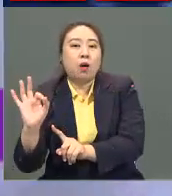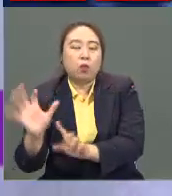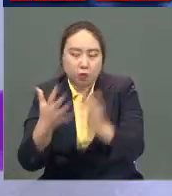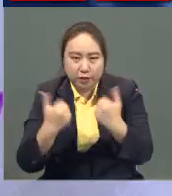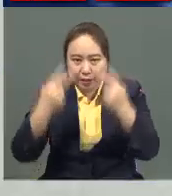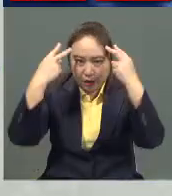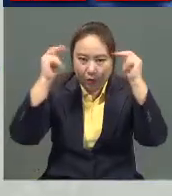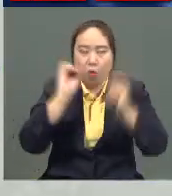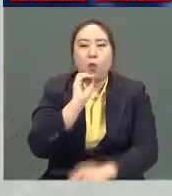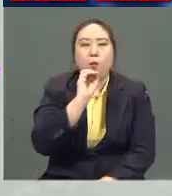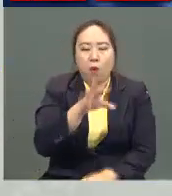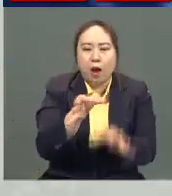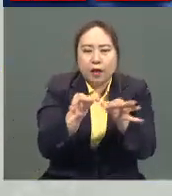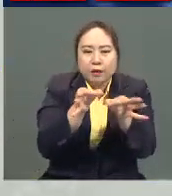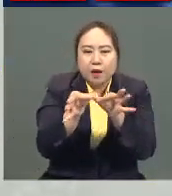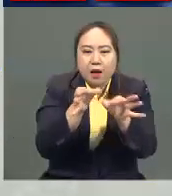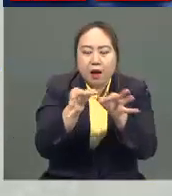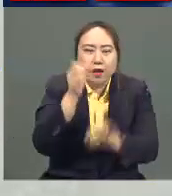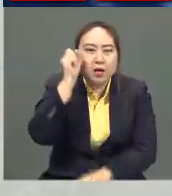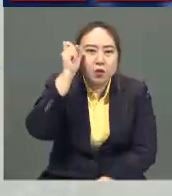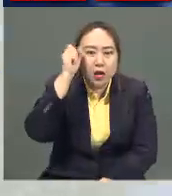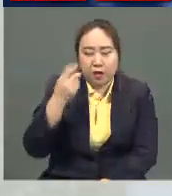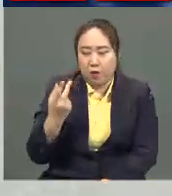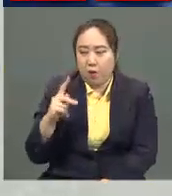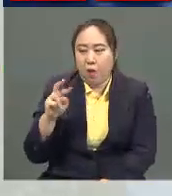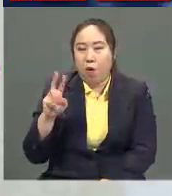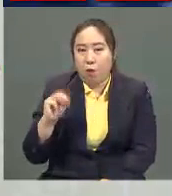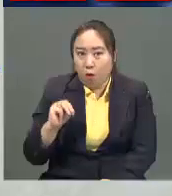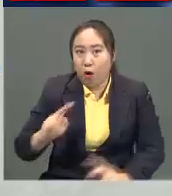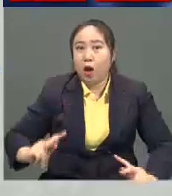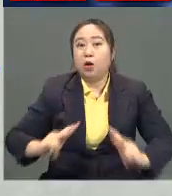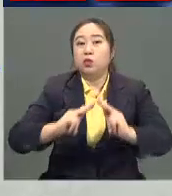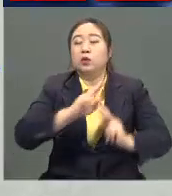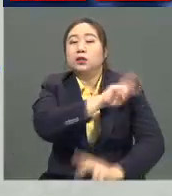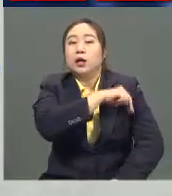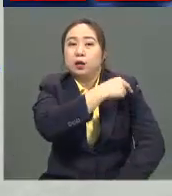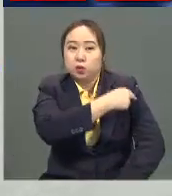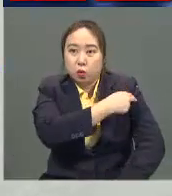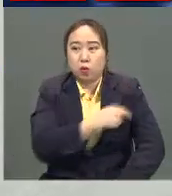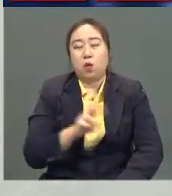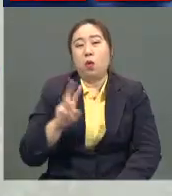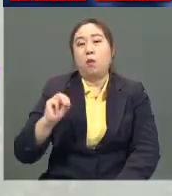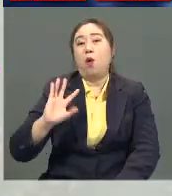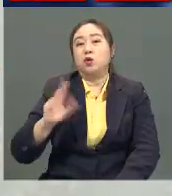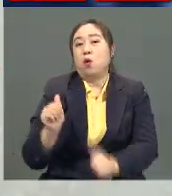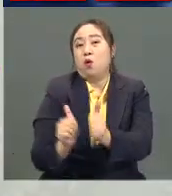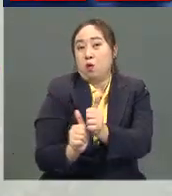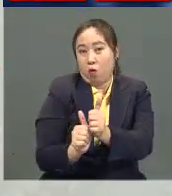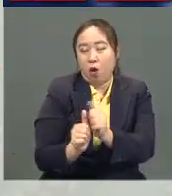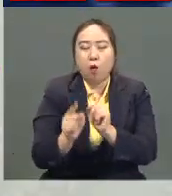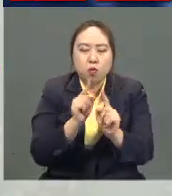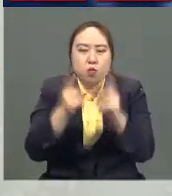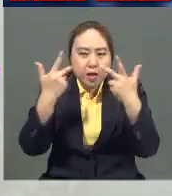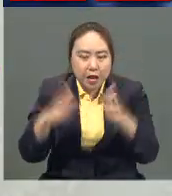นตรีท่านก็บอกว่าทำความเข้าใจกับทางด้านรัฐมนตรีว่าการกระทรวงสาธารณสุขรวมถึงรัฐมนตรีช่วยแล้วว่าจะขอจ่า